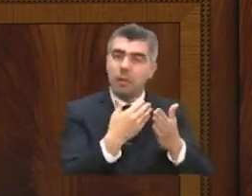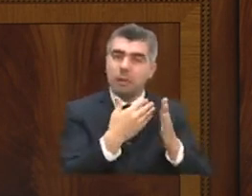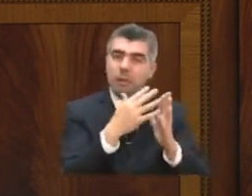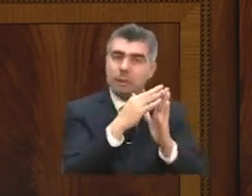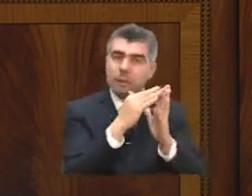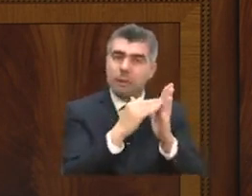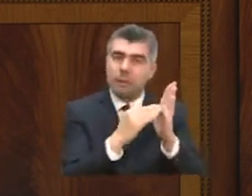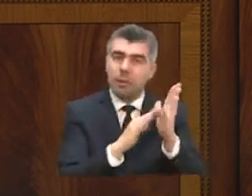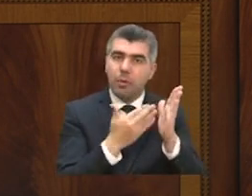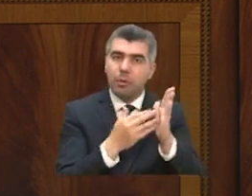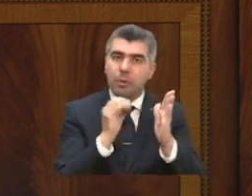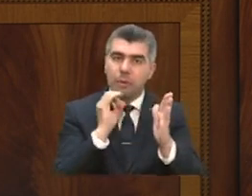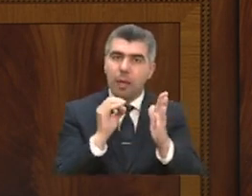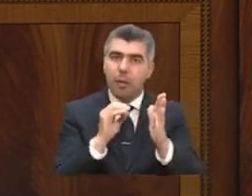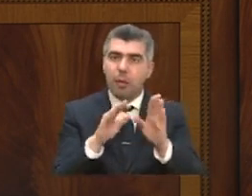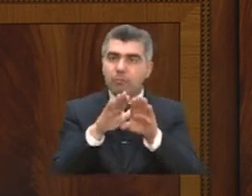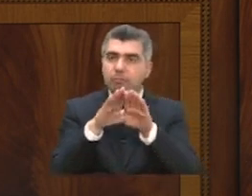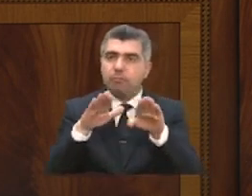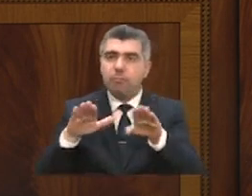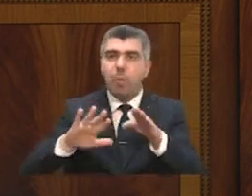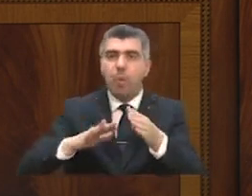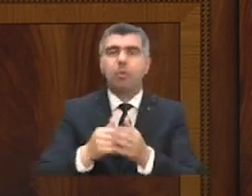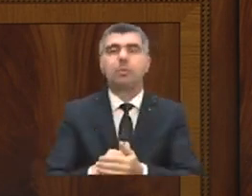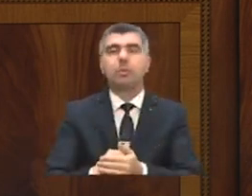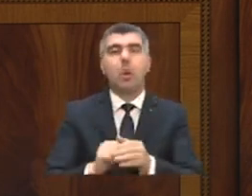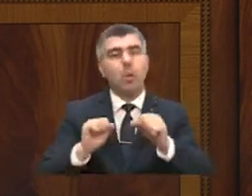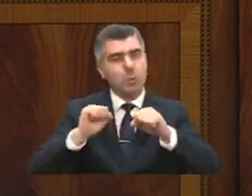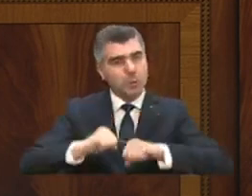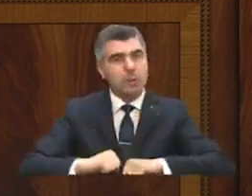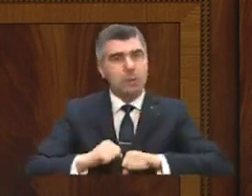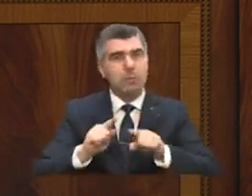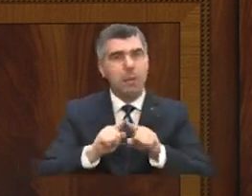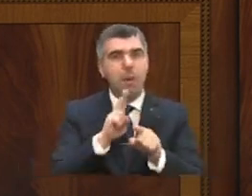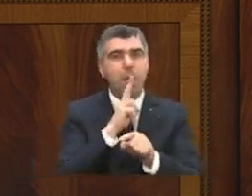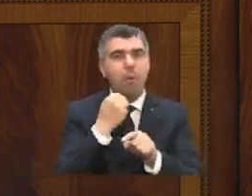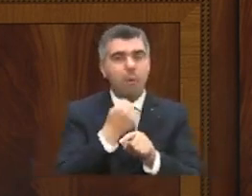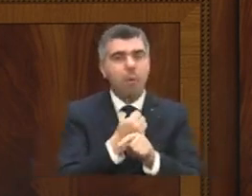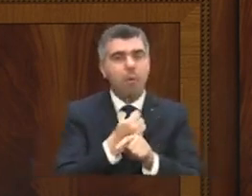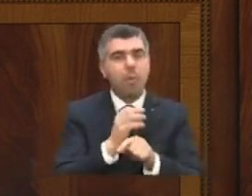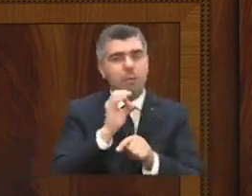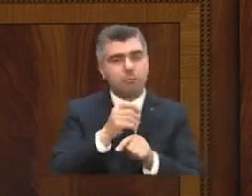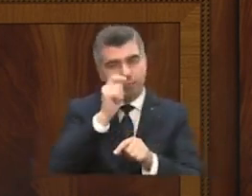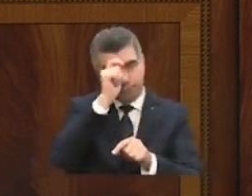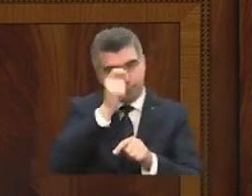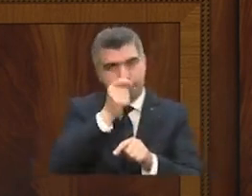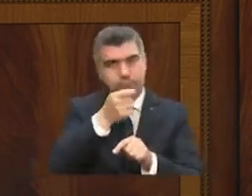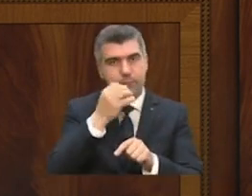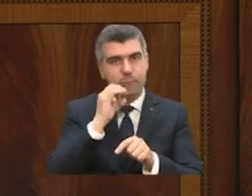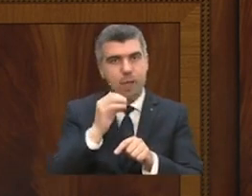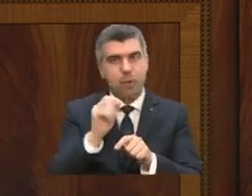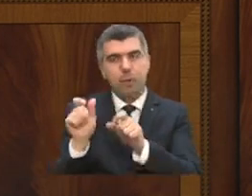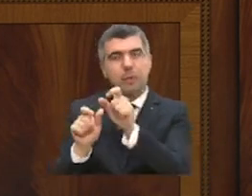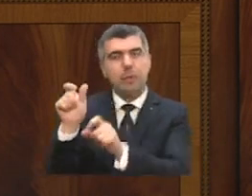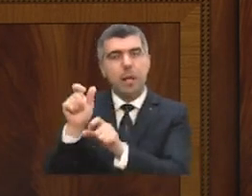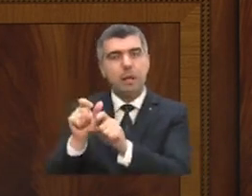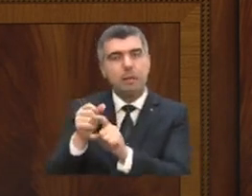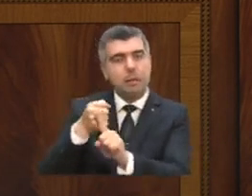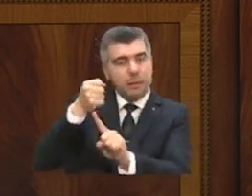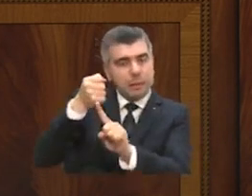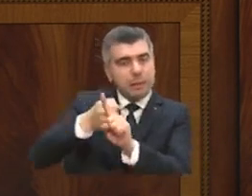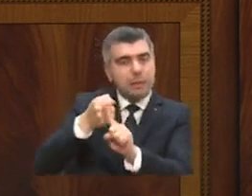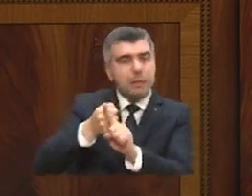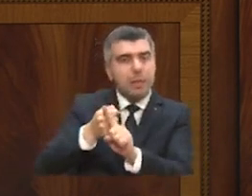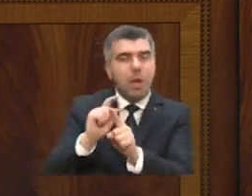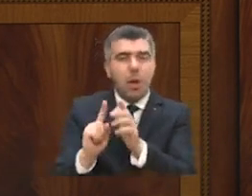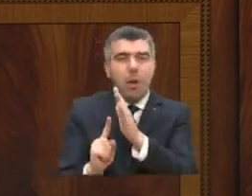الأمل الاستراتيجي للبلاد. وقد تجاوبت الحكومة مع التوجيهات الملكية السامية مع انتظارات المواطنين، فبذلت جهودا